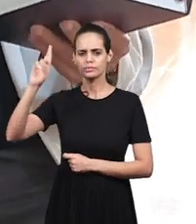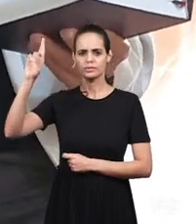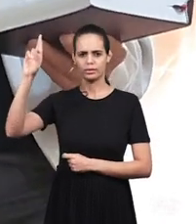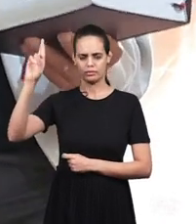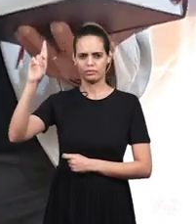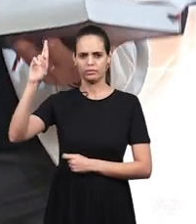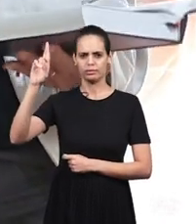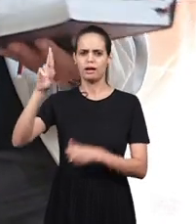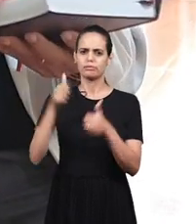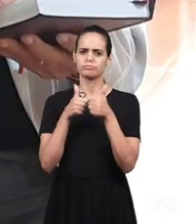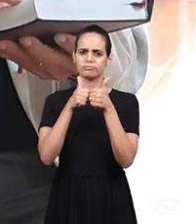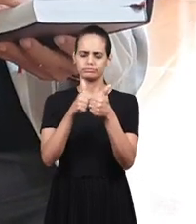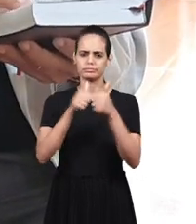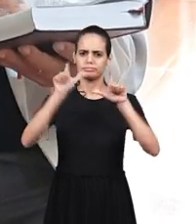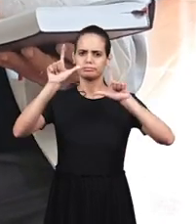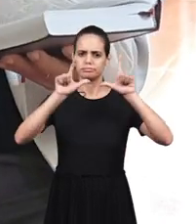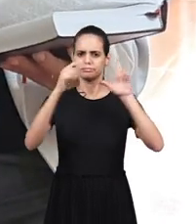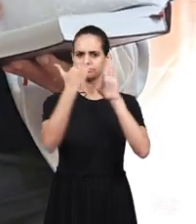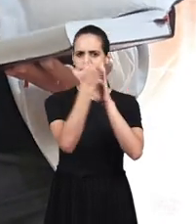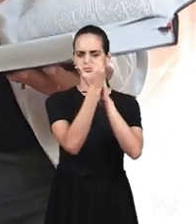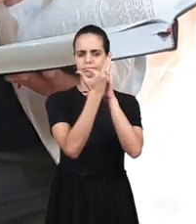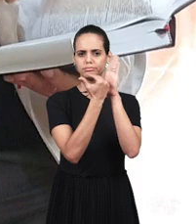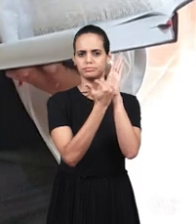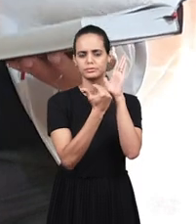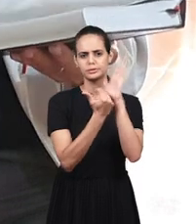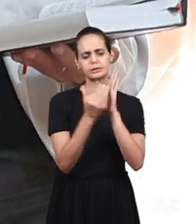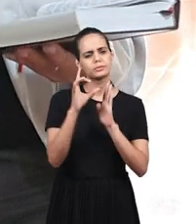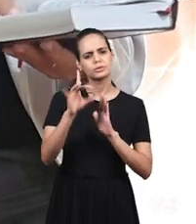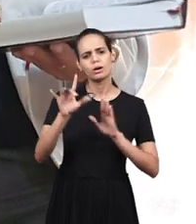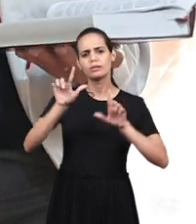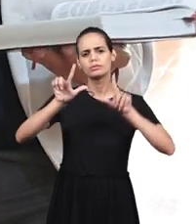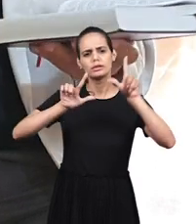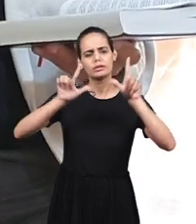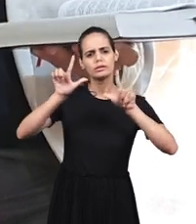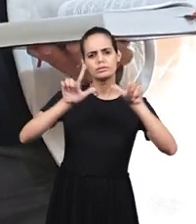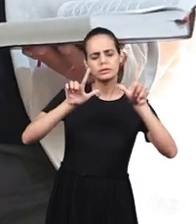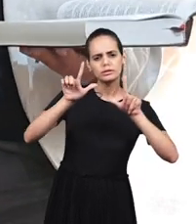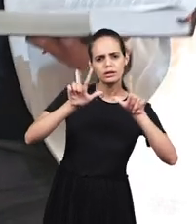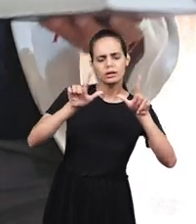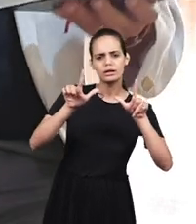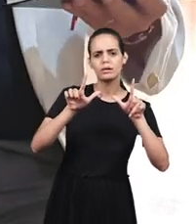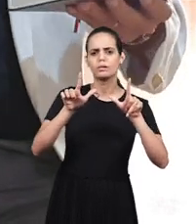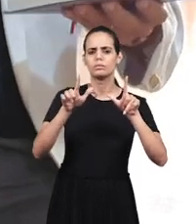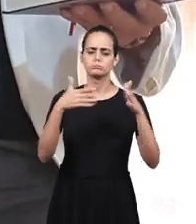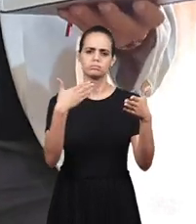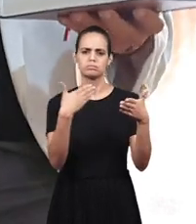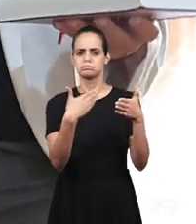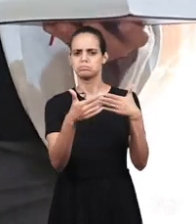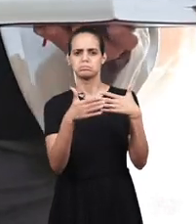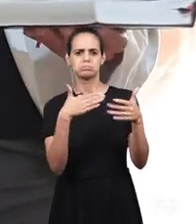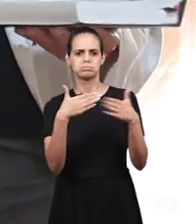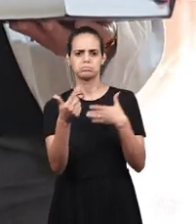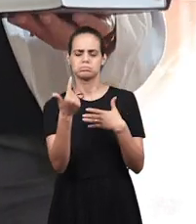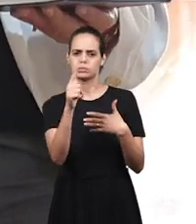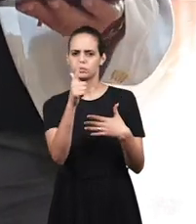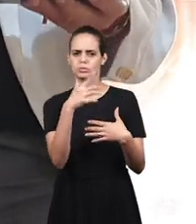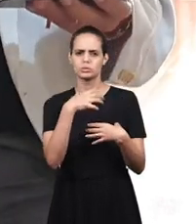Молитесь Господу. Не приходите просто как посмотреть кино какое-то, телевизионную